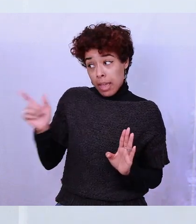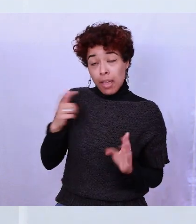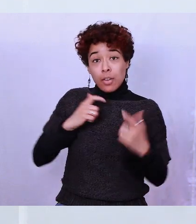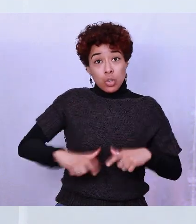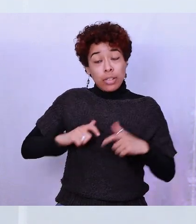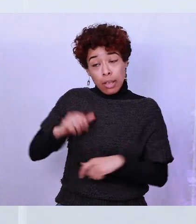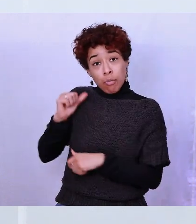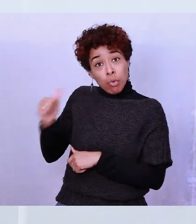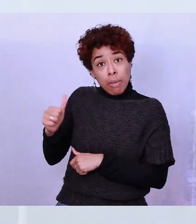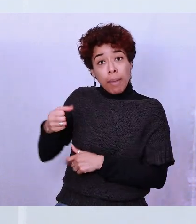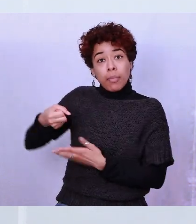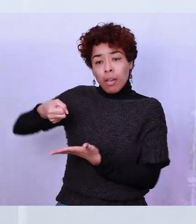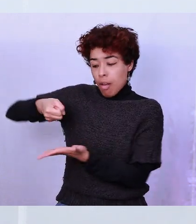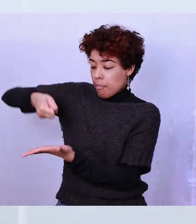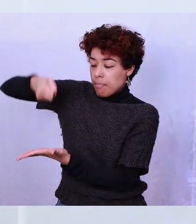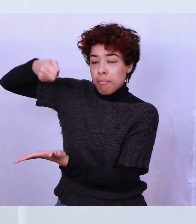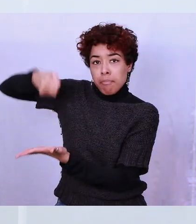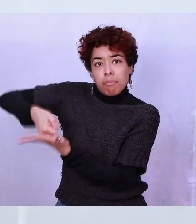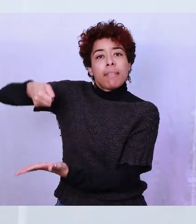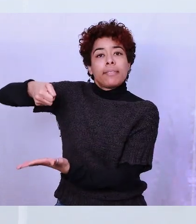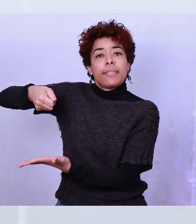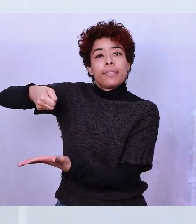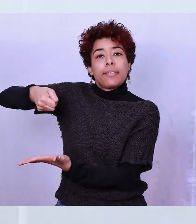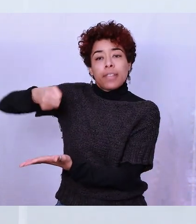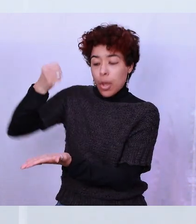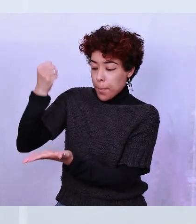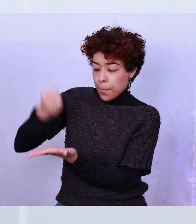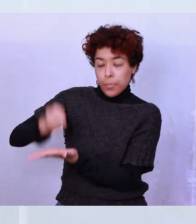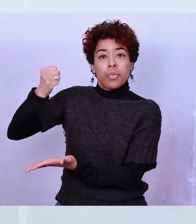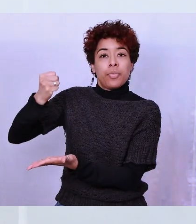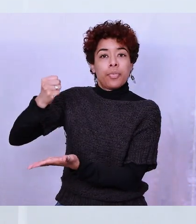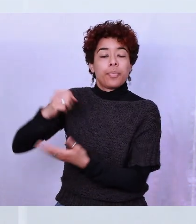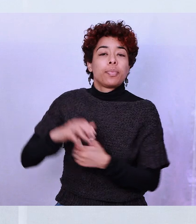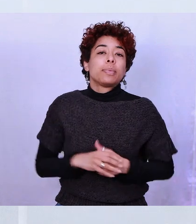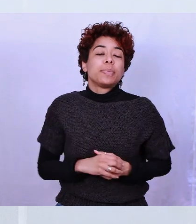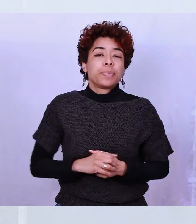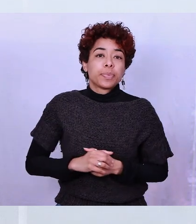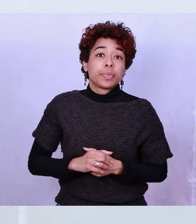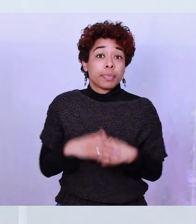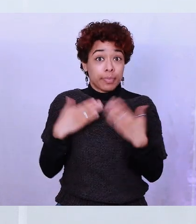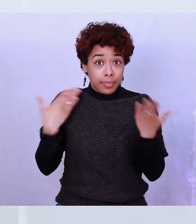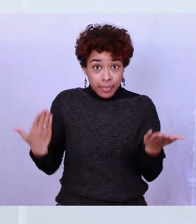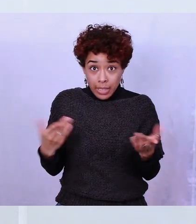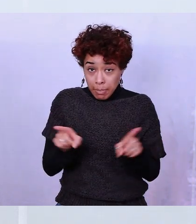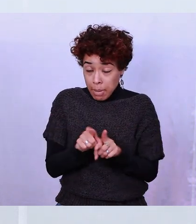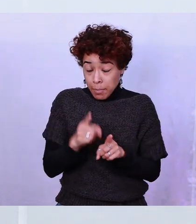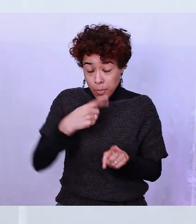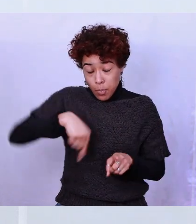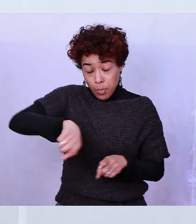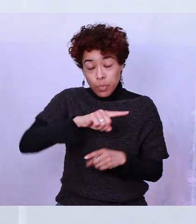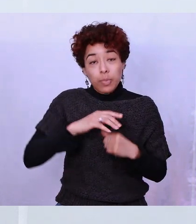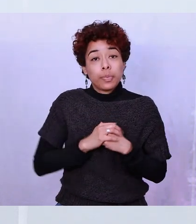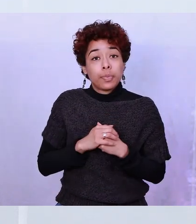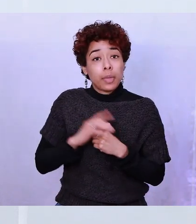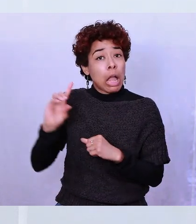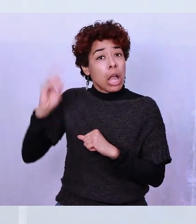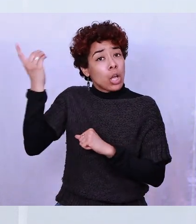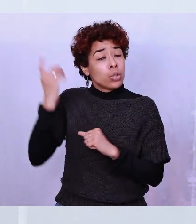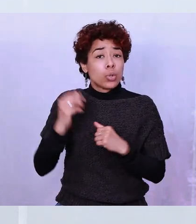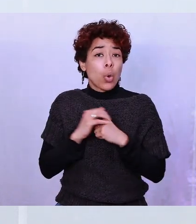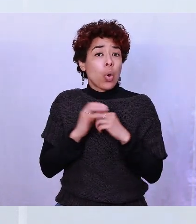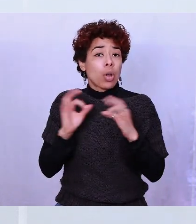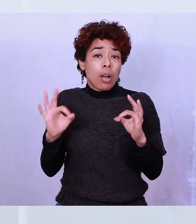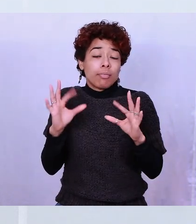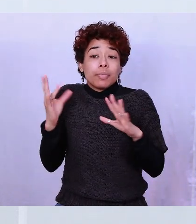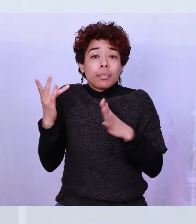lui-même qui venait de poser ce cachet-là sur tel ou tel document officiel. Et c'est la même chose pour nous. Dieu nous a délégué comme un